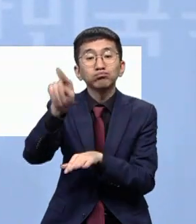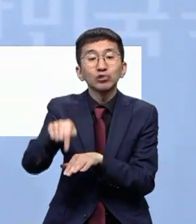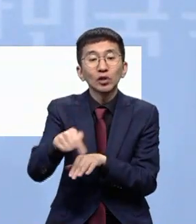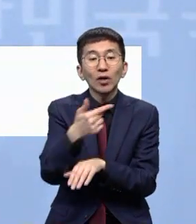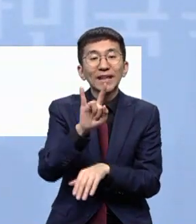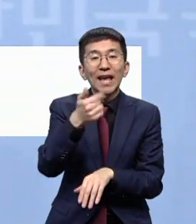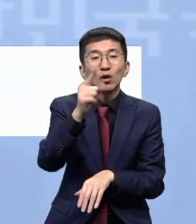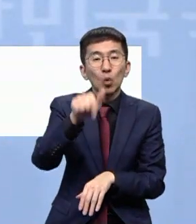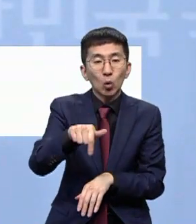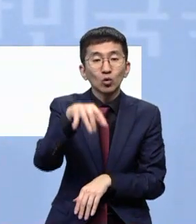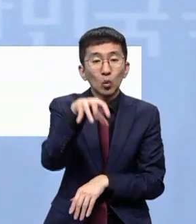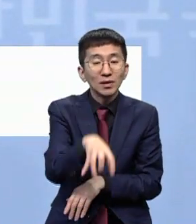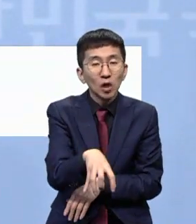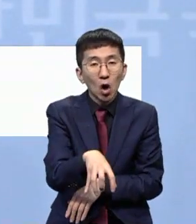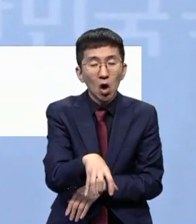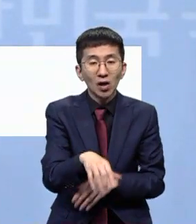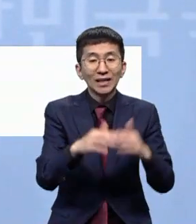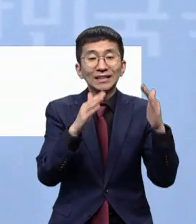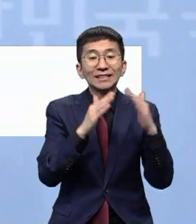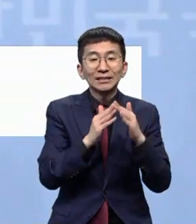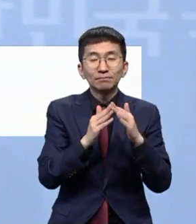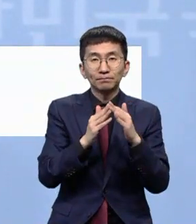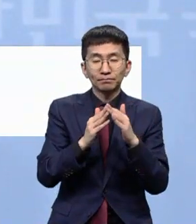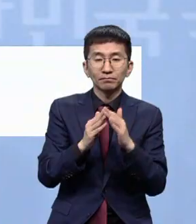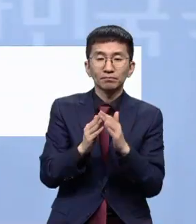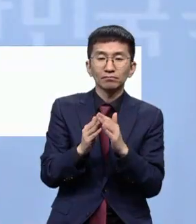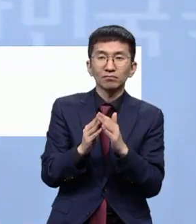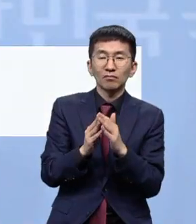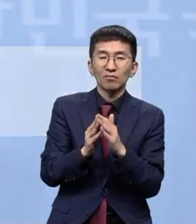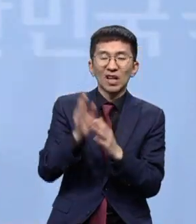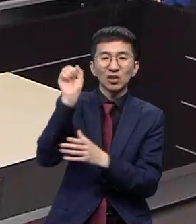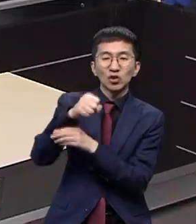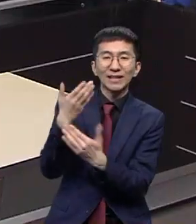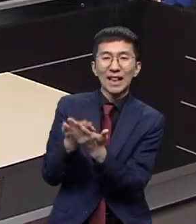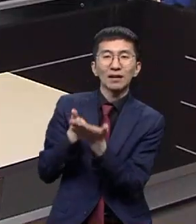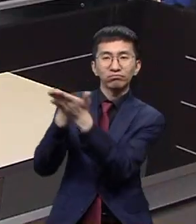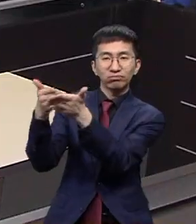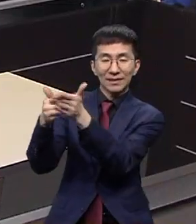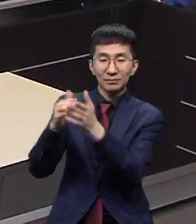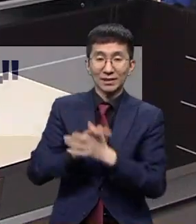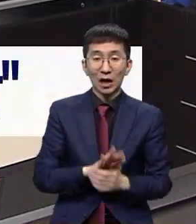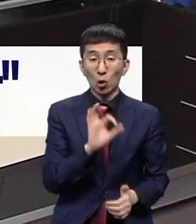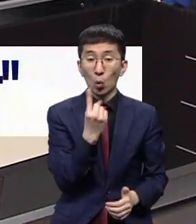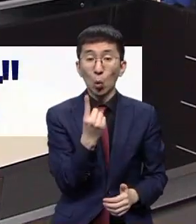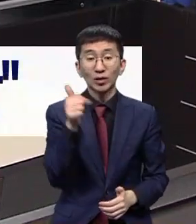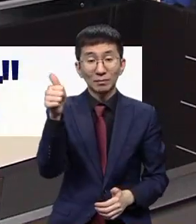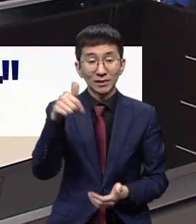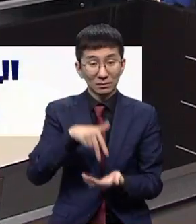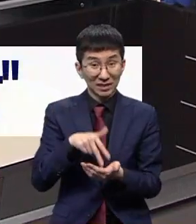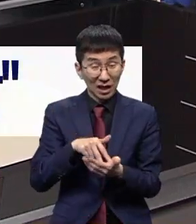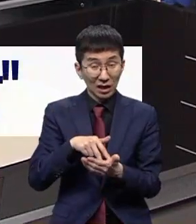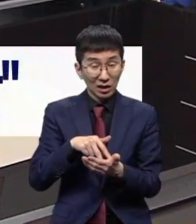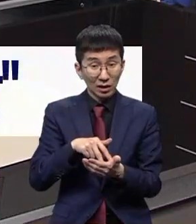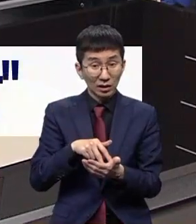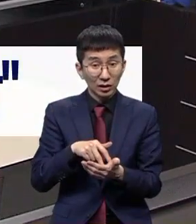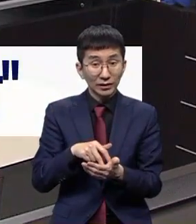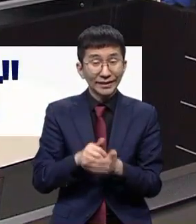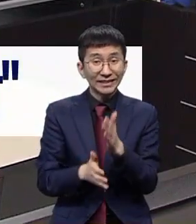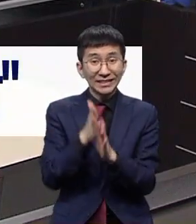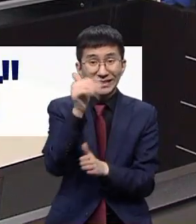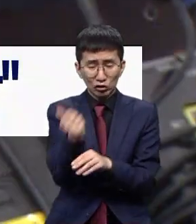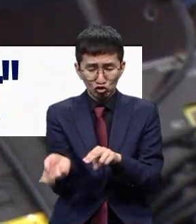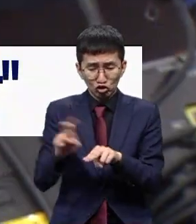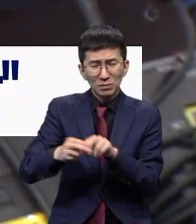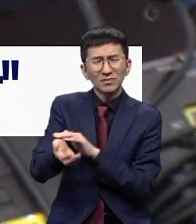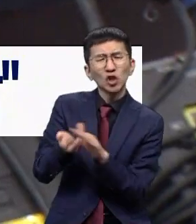보금자리 주택지구로 지정해달라고 요청했습니다. 오 후보는 해당 사업은 시장 취임 전